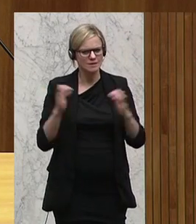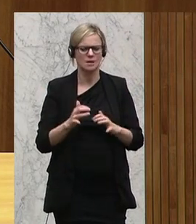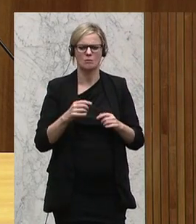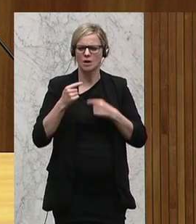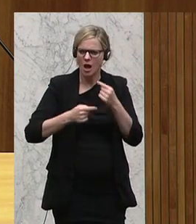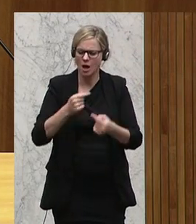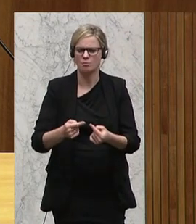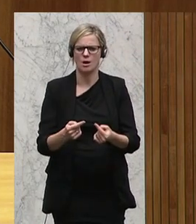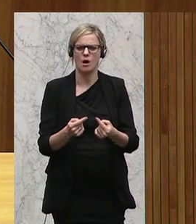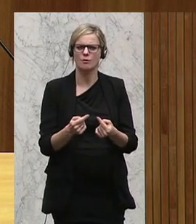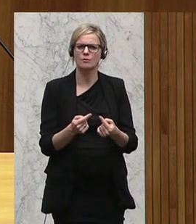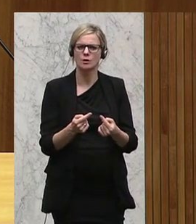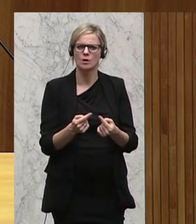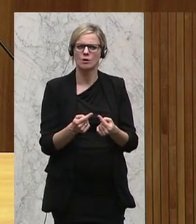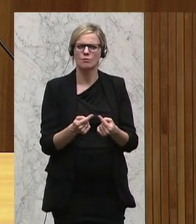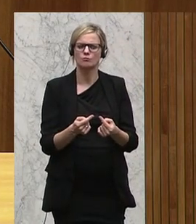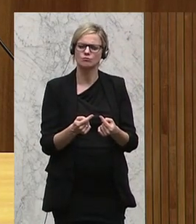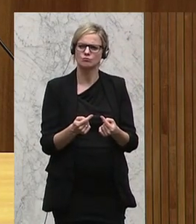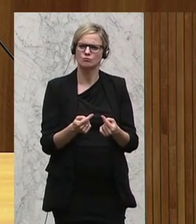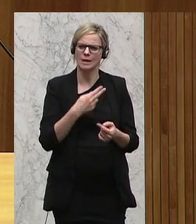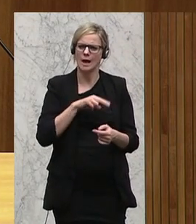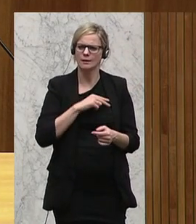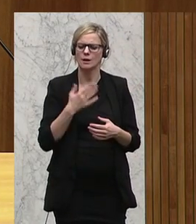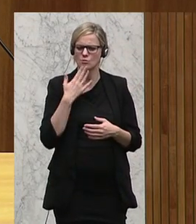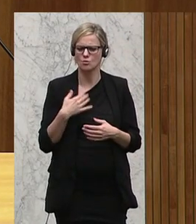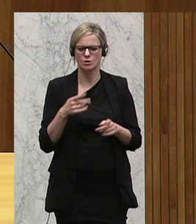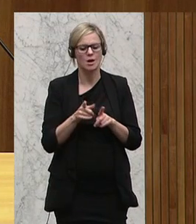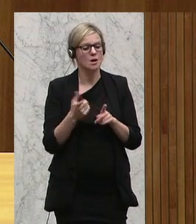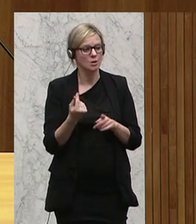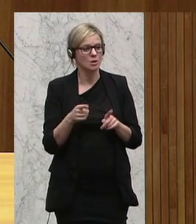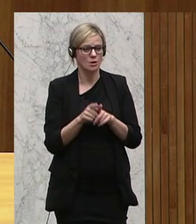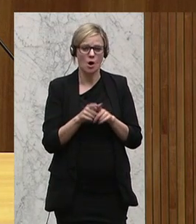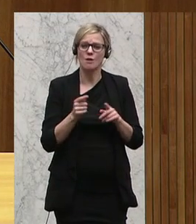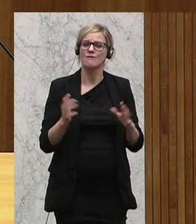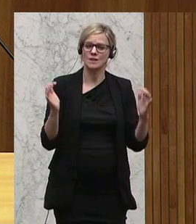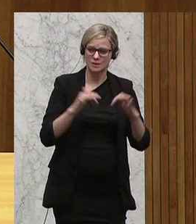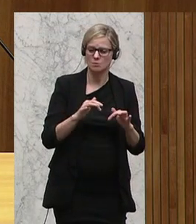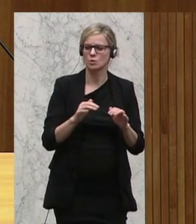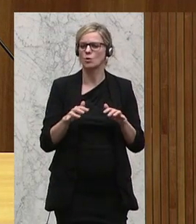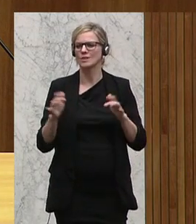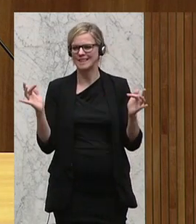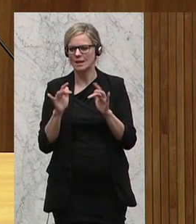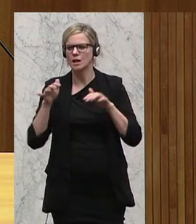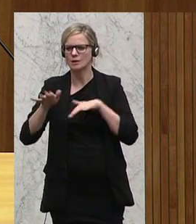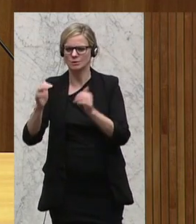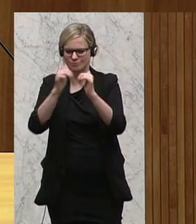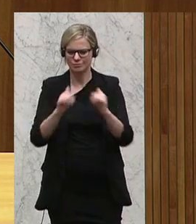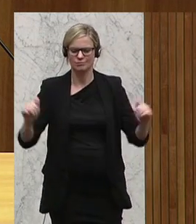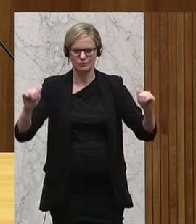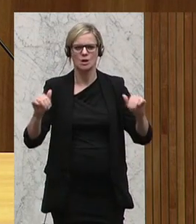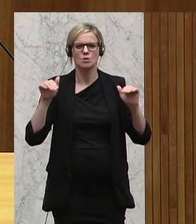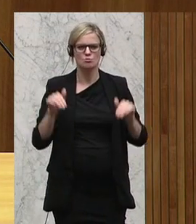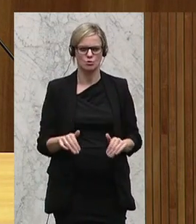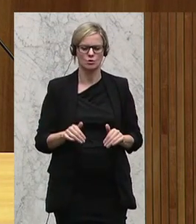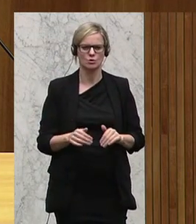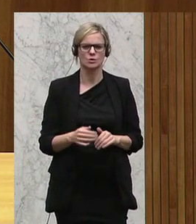gewährleistet werden. Und es geht einfach darum, die Versammlung und die Gegendemonstrationen auch entsprechend zu trennen. Hier sind die 150 Meter